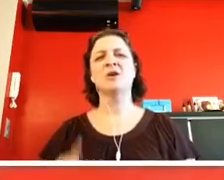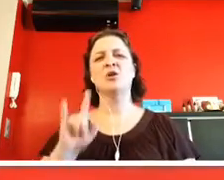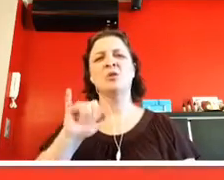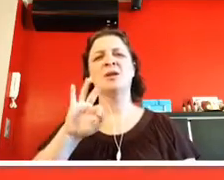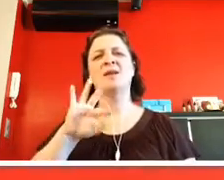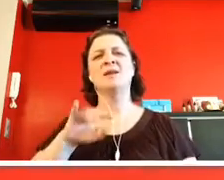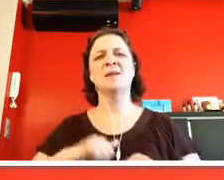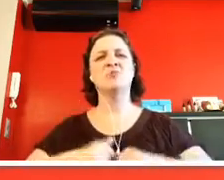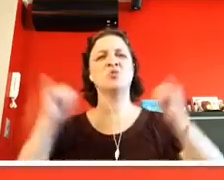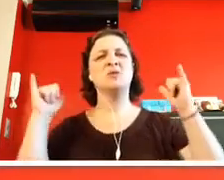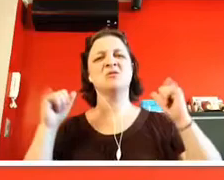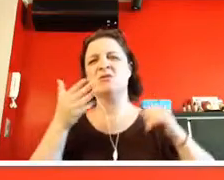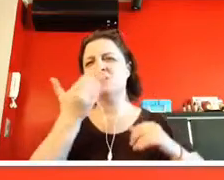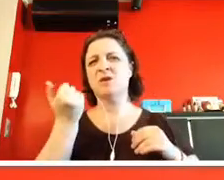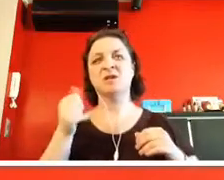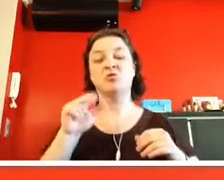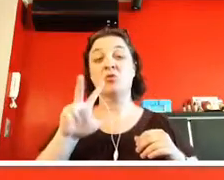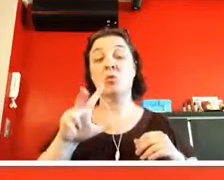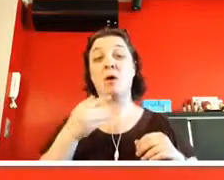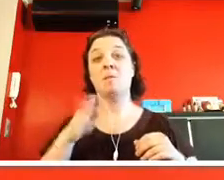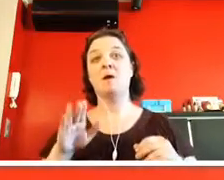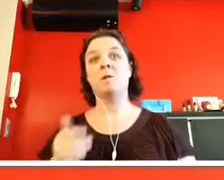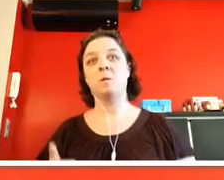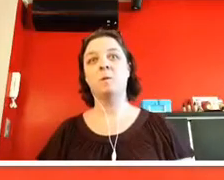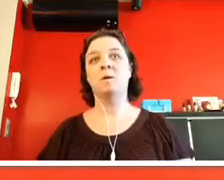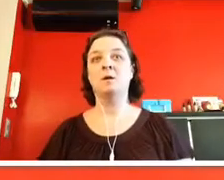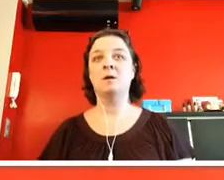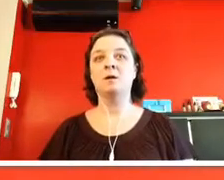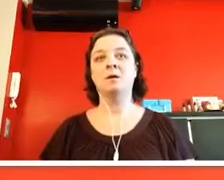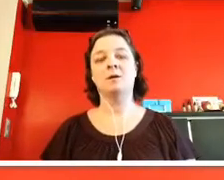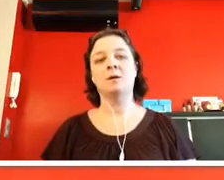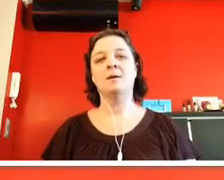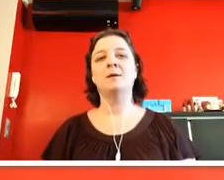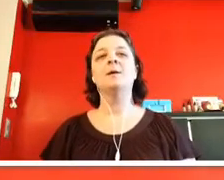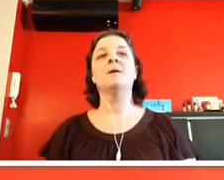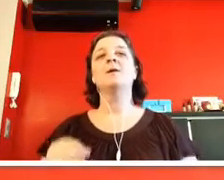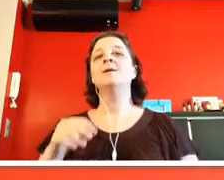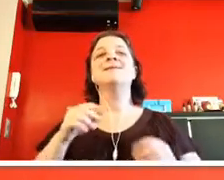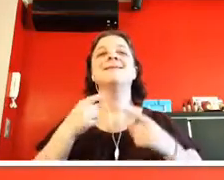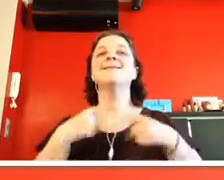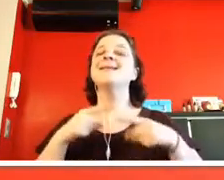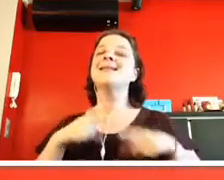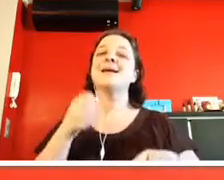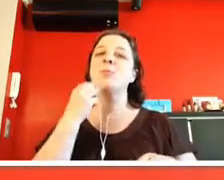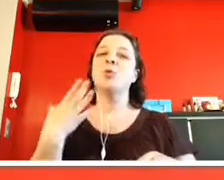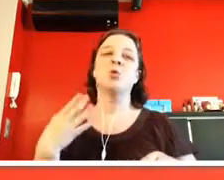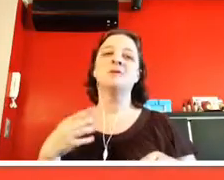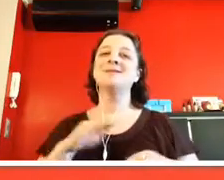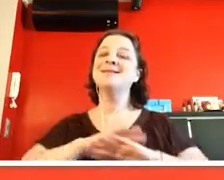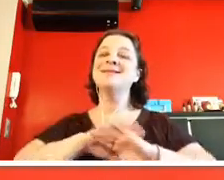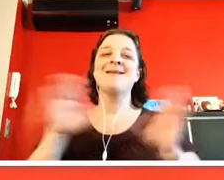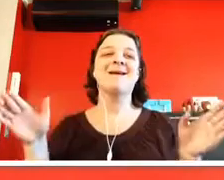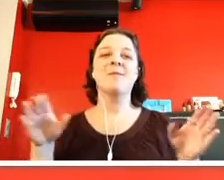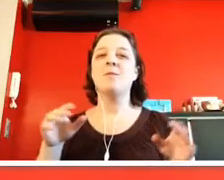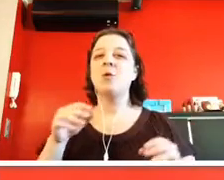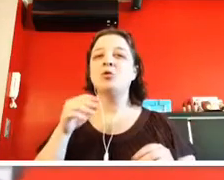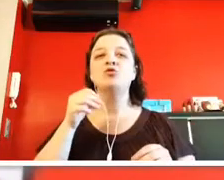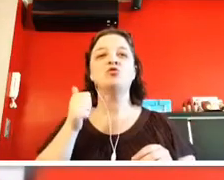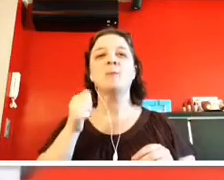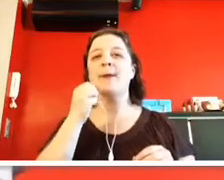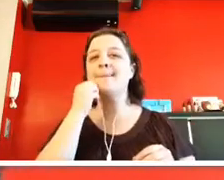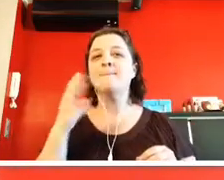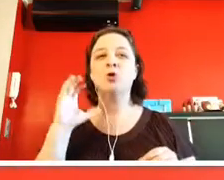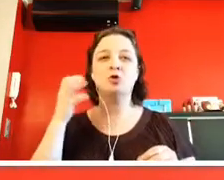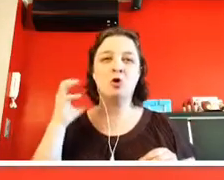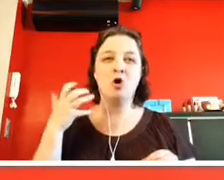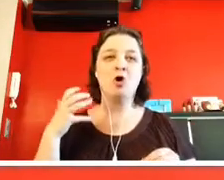Ouais. Le hit est puissant. Je sais pas si je suis en 3, mais. Ouais. Alors, c'est très très bon. C'est très très bon. C'est clairement